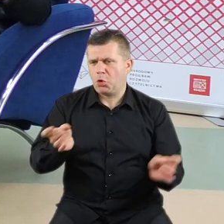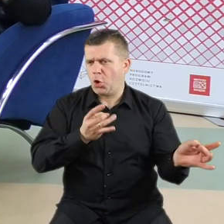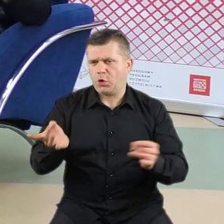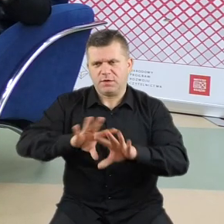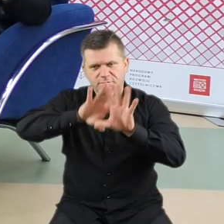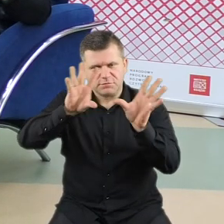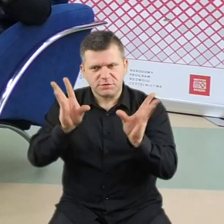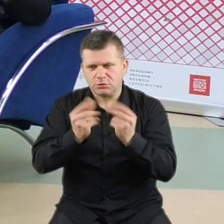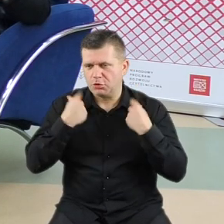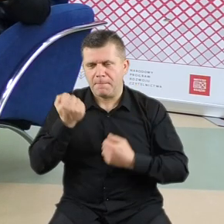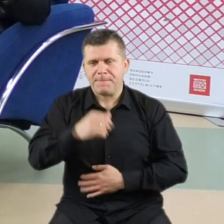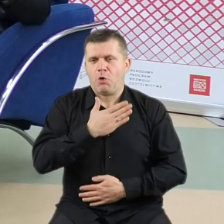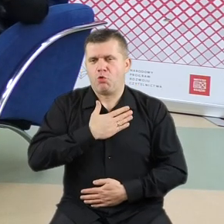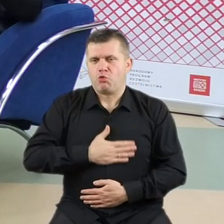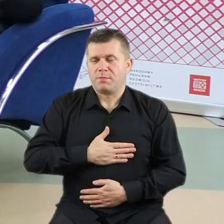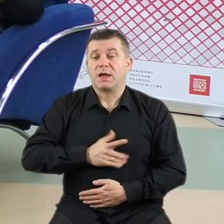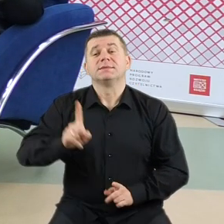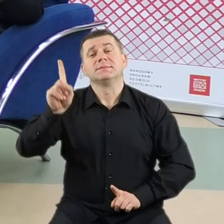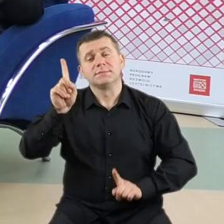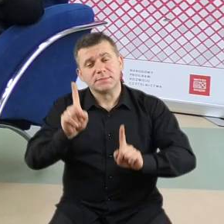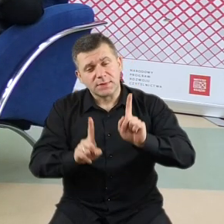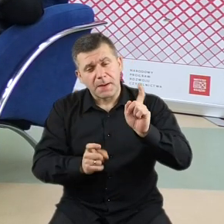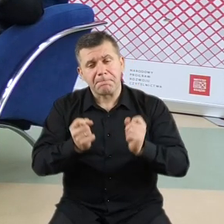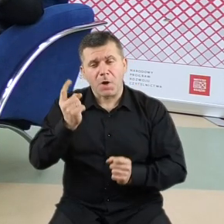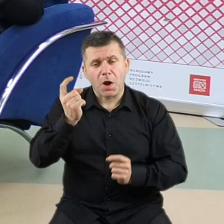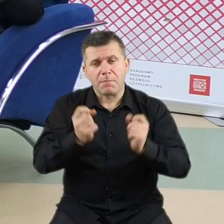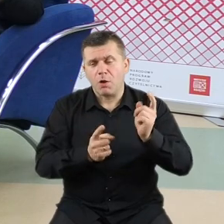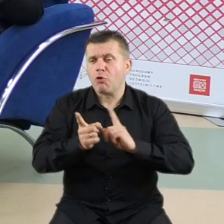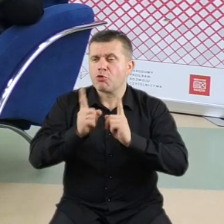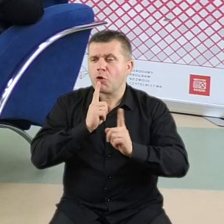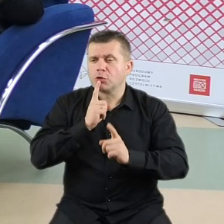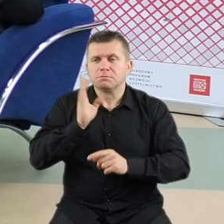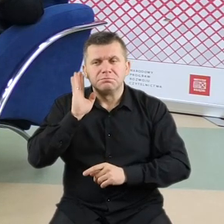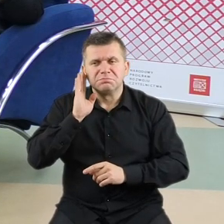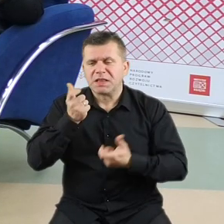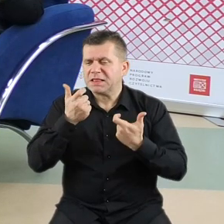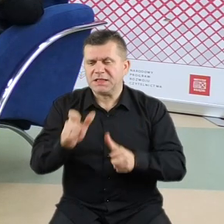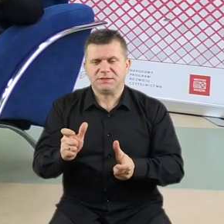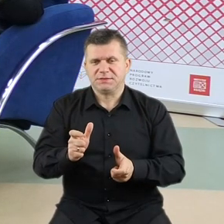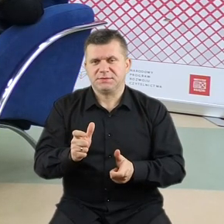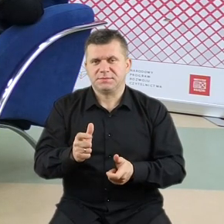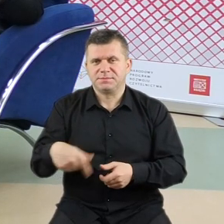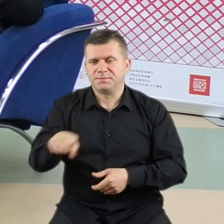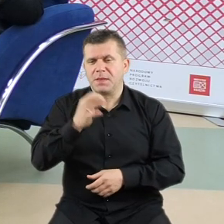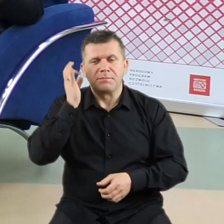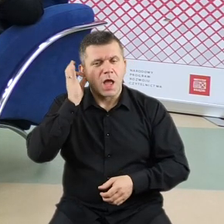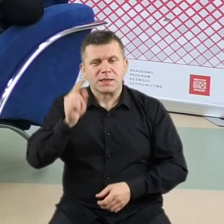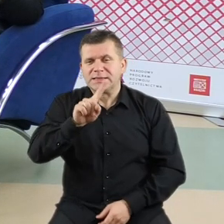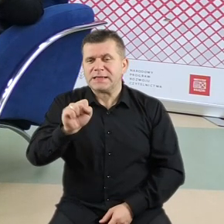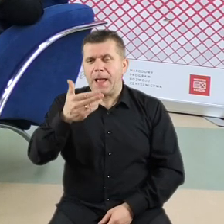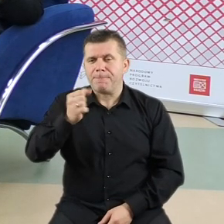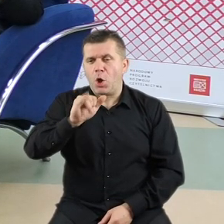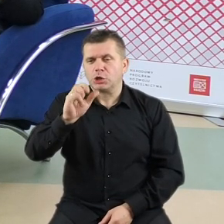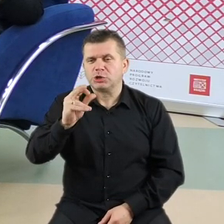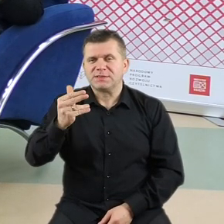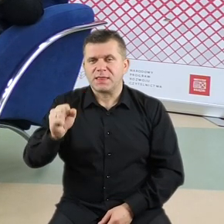razu wszystkich bardzo lubię. Natomiast zdarza się, że z rozmowy nie wyjdzie nic. Tak jak właśnie z tą panią od tej Zamojszczyzny,